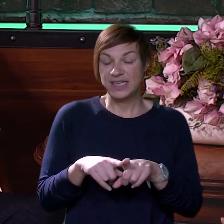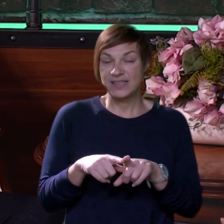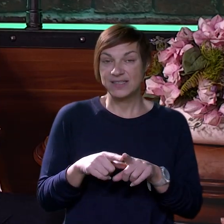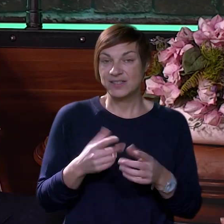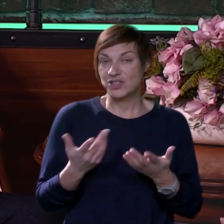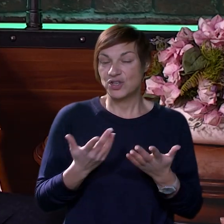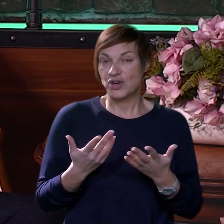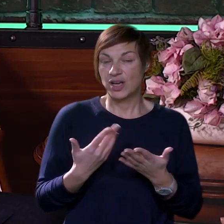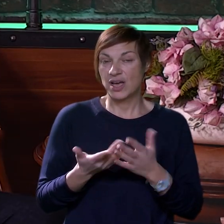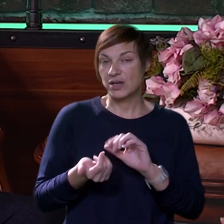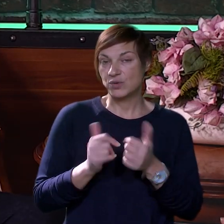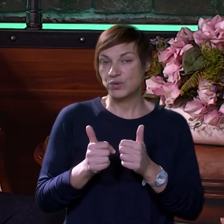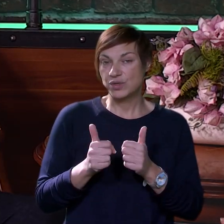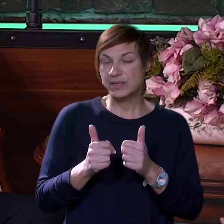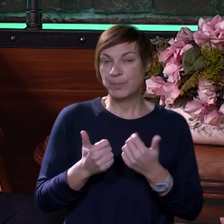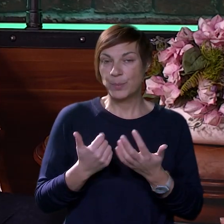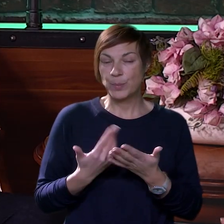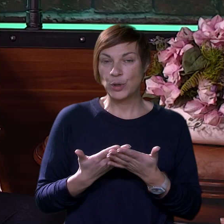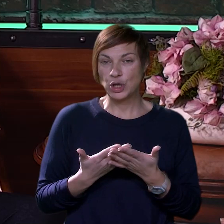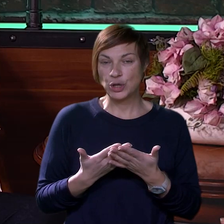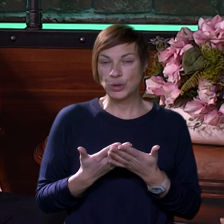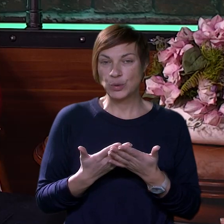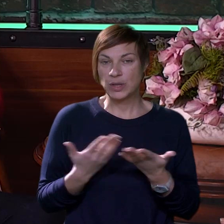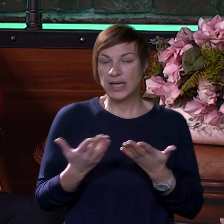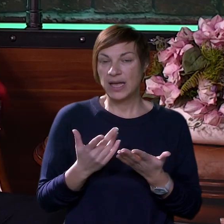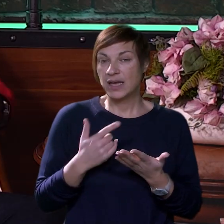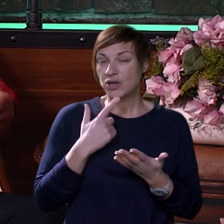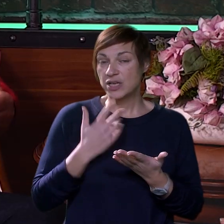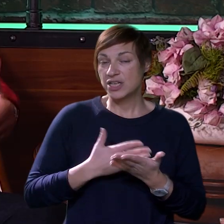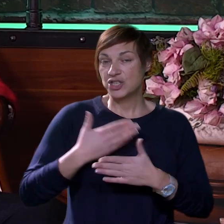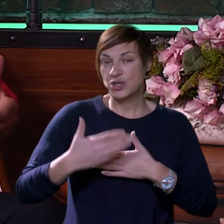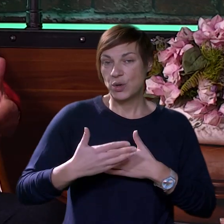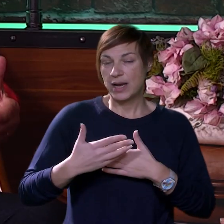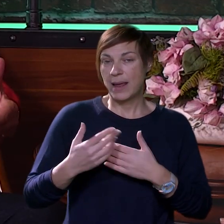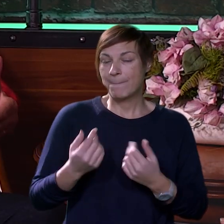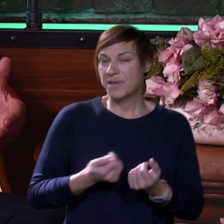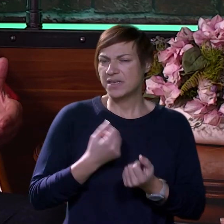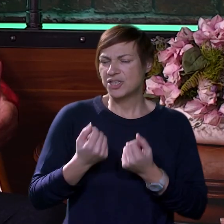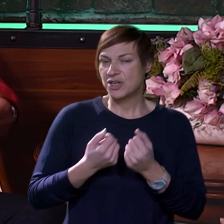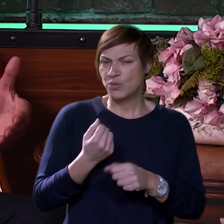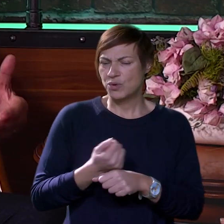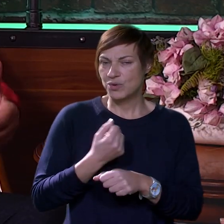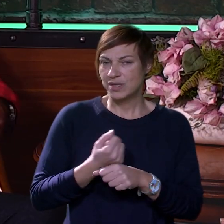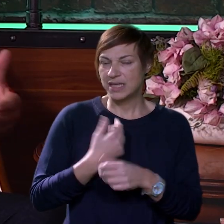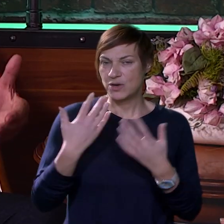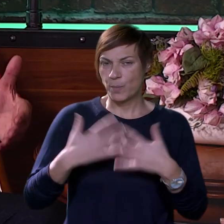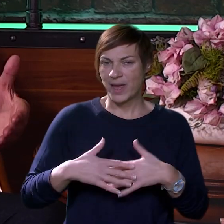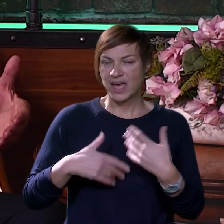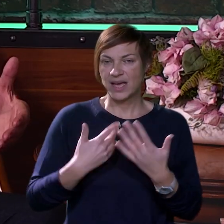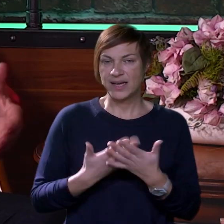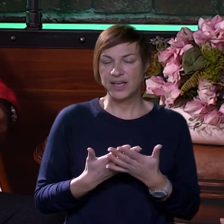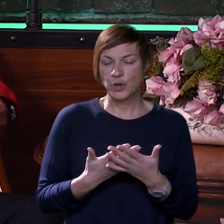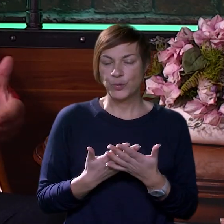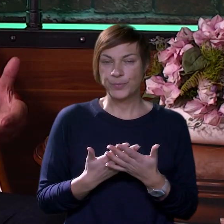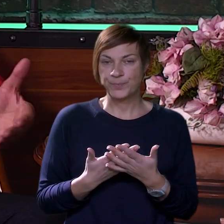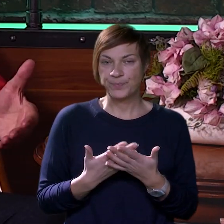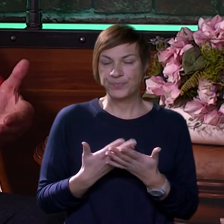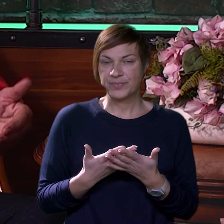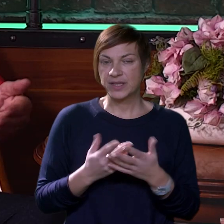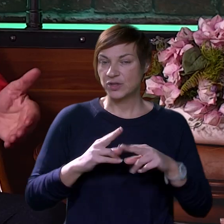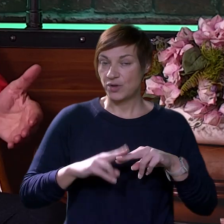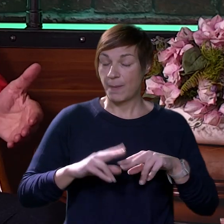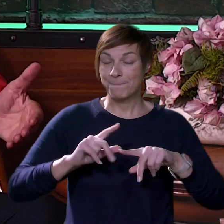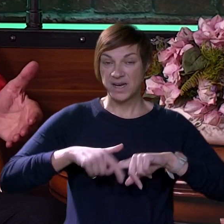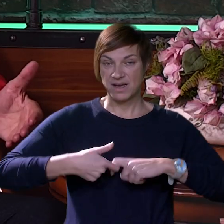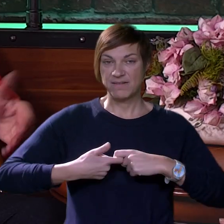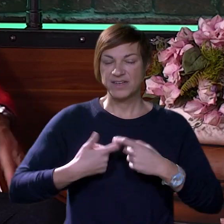isto kao i u sportu ili nekim tamo negdje. Ako nešto ne pređe u rutinu, u mehaniku, onda je to